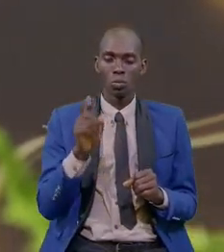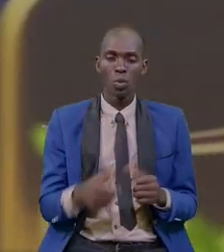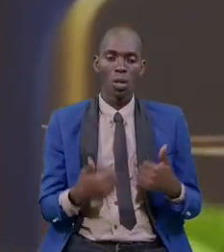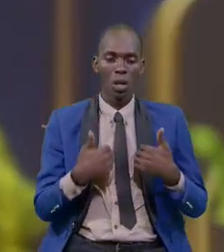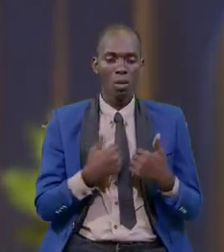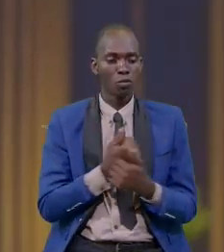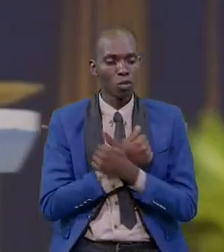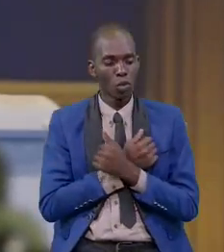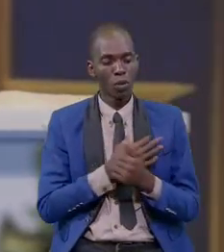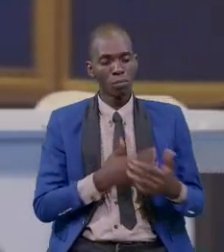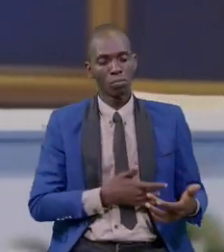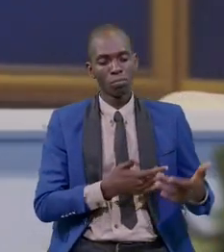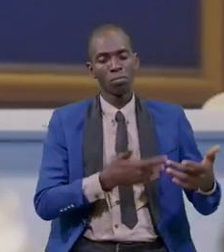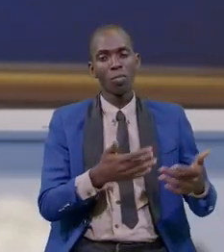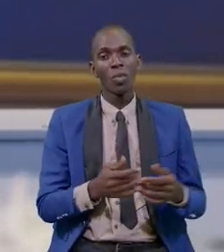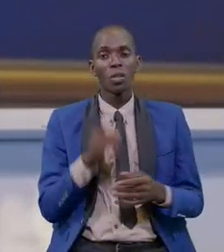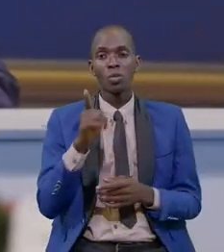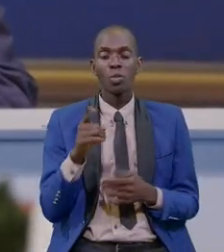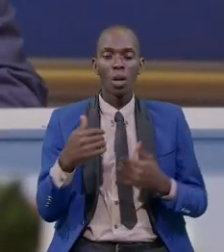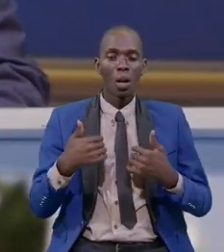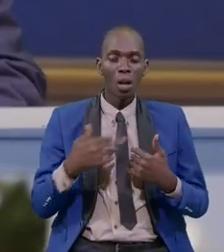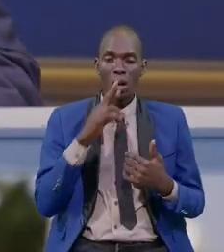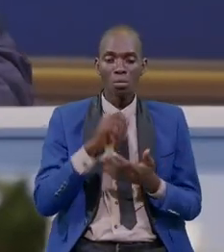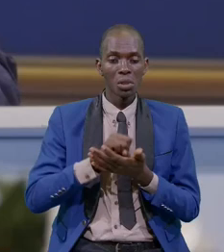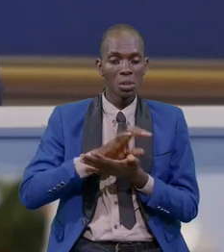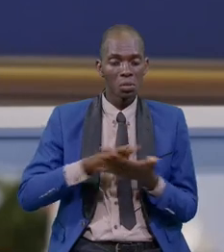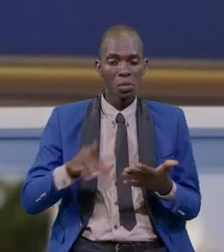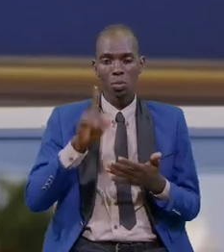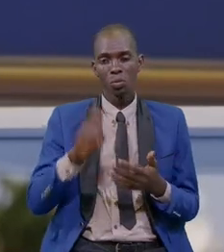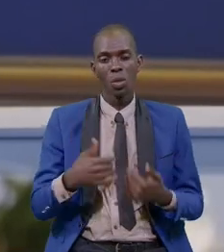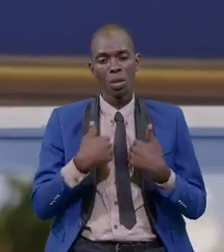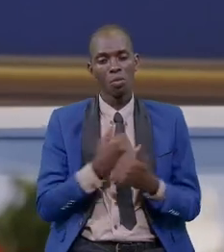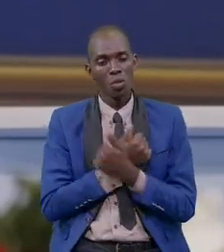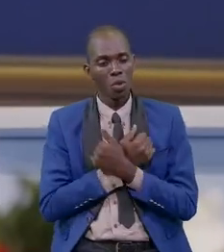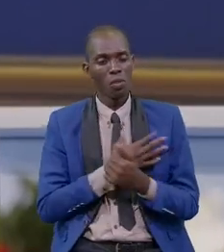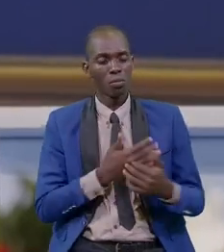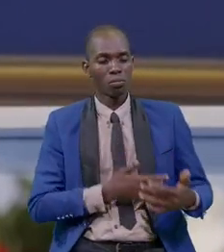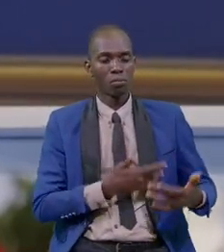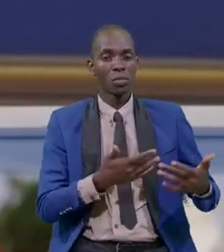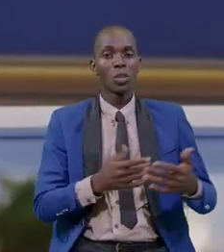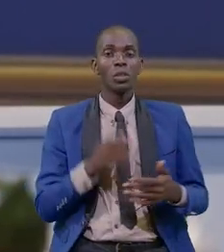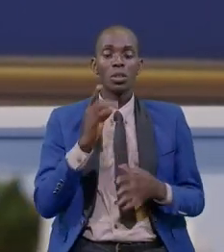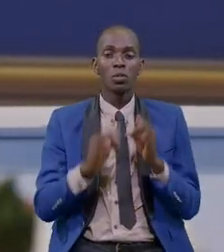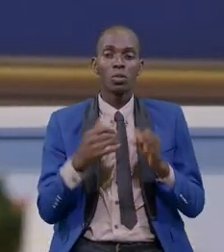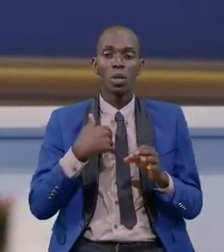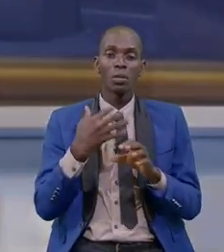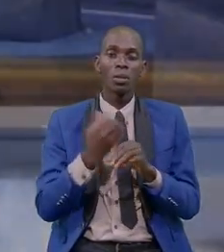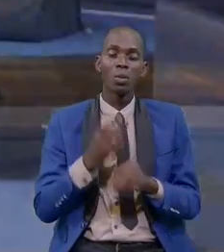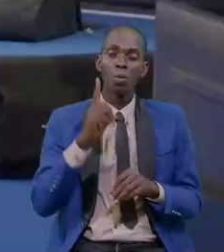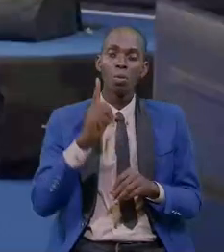compassion. Vous avez agi, vous êtes allé à un niveau élevé dans la religion, ayez de